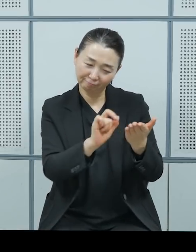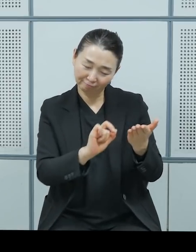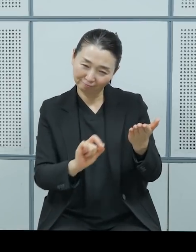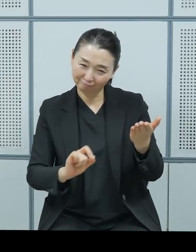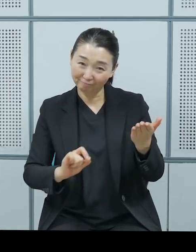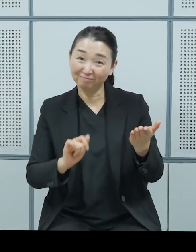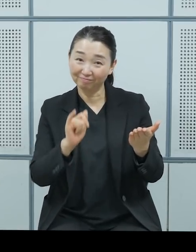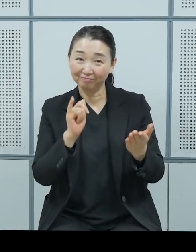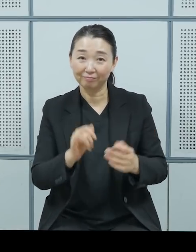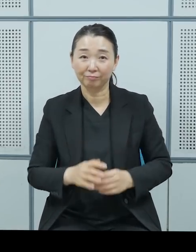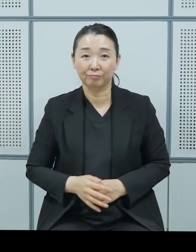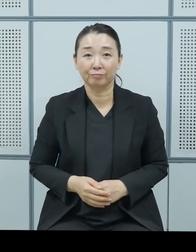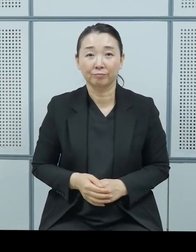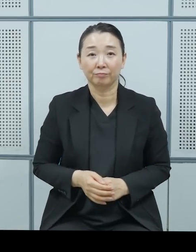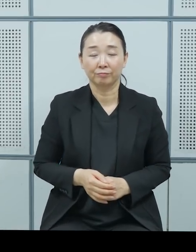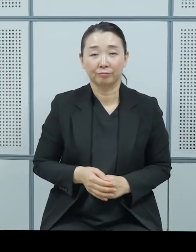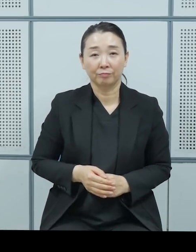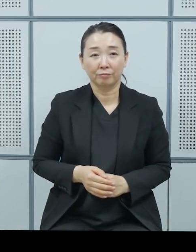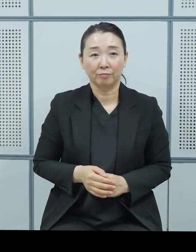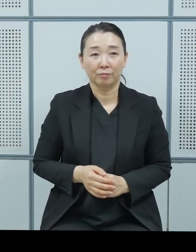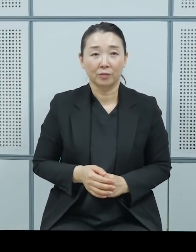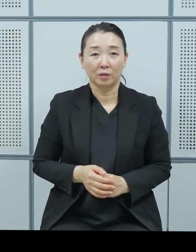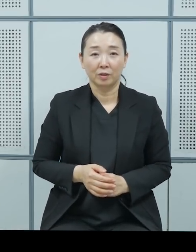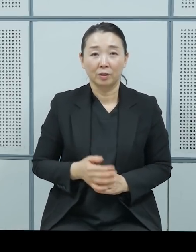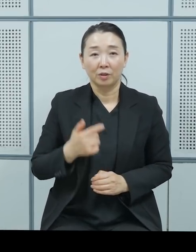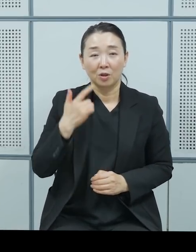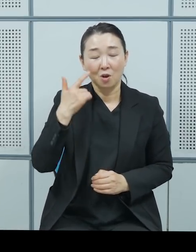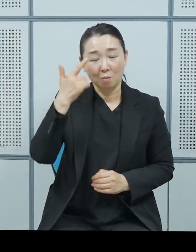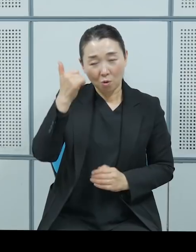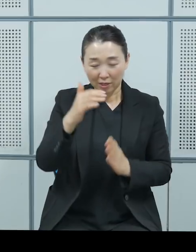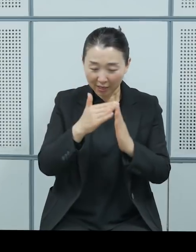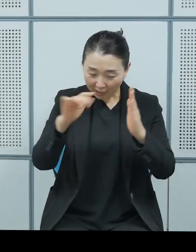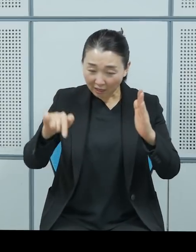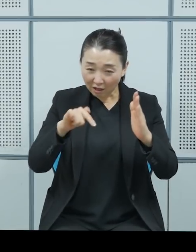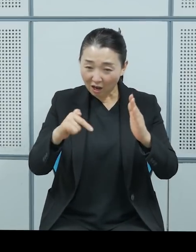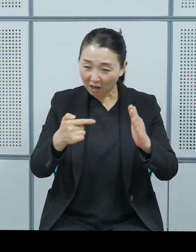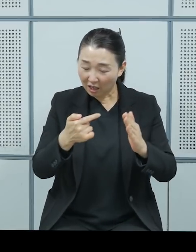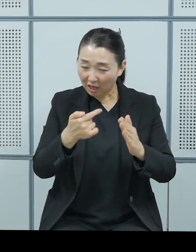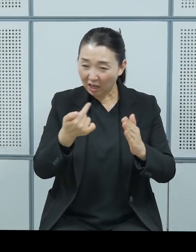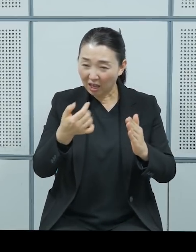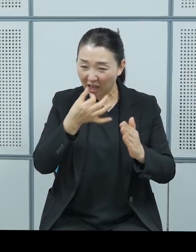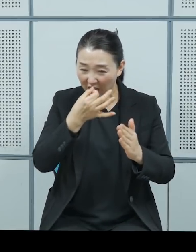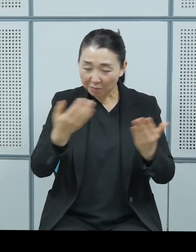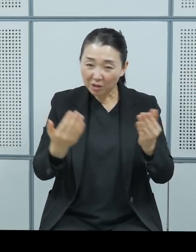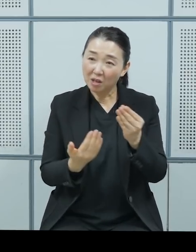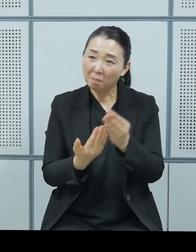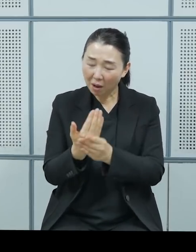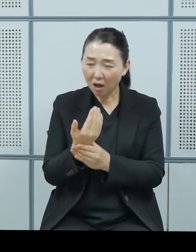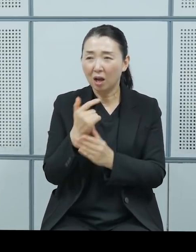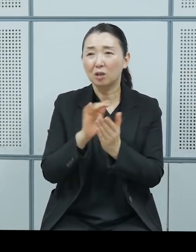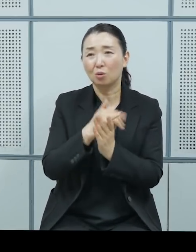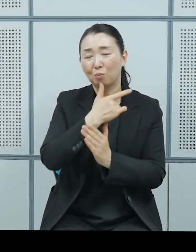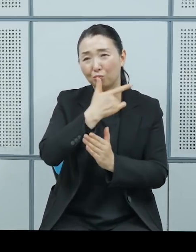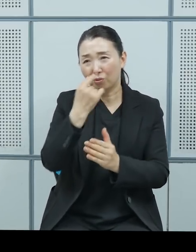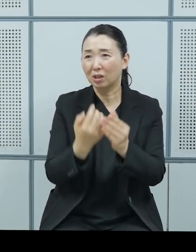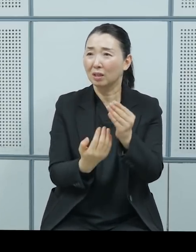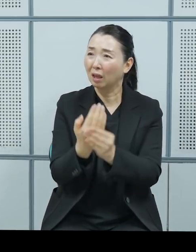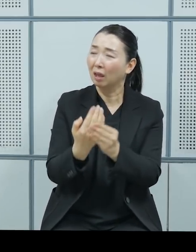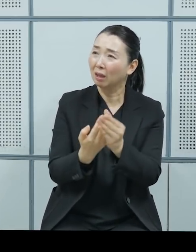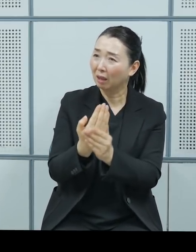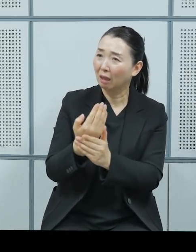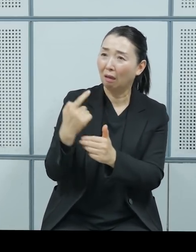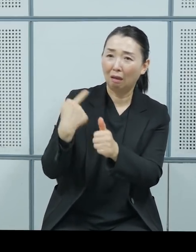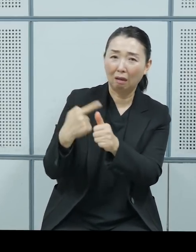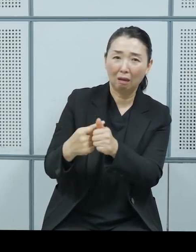적어놨어요. 예. 그 목회자 가정에 이렇게 힘든 일이 생기면 주변에서 또 기도가 부족해서 그런 일이 있다 뭐 이렇게